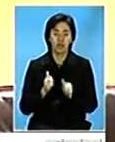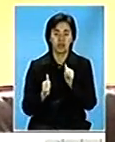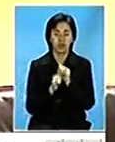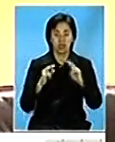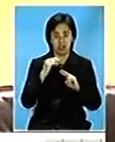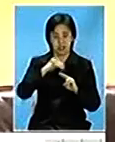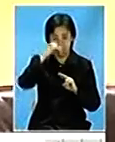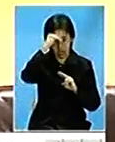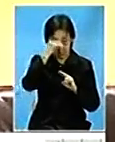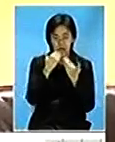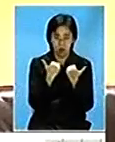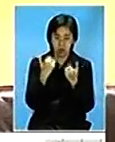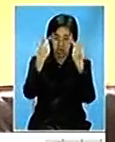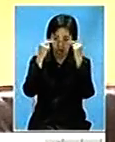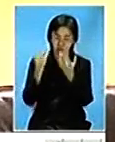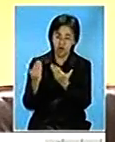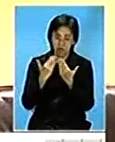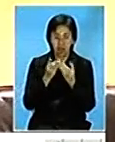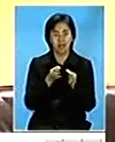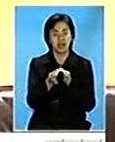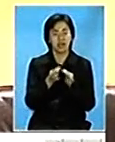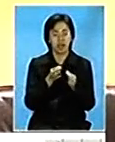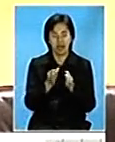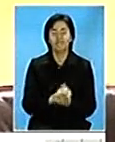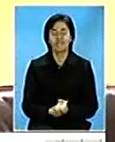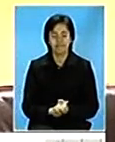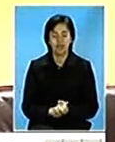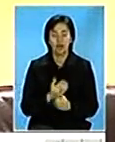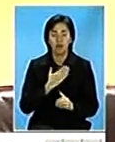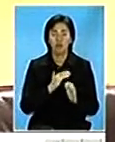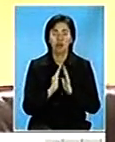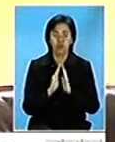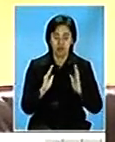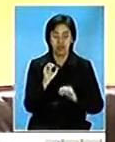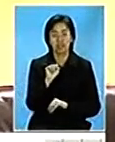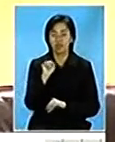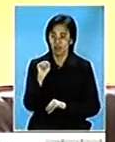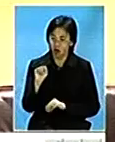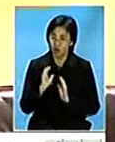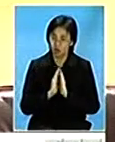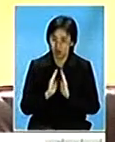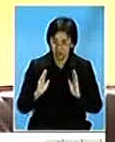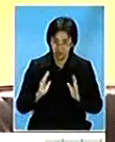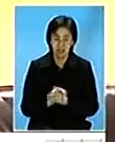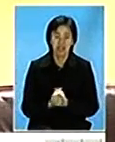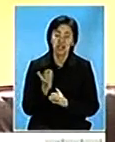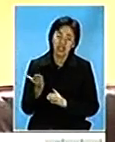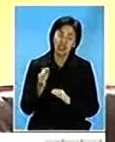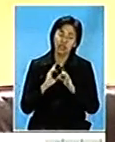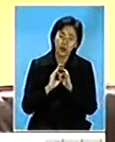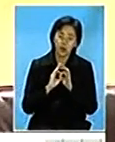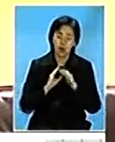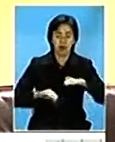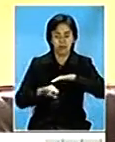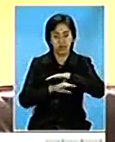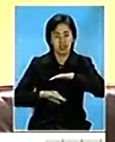มนตรีให้มาตอบนะครับก็คงจะต้องขอบคุณท่านส.ส.อีกครั้งหนึ่งนะที่มีความเป็นห่วงพื้นฐานรากฐาน